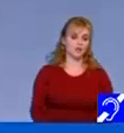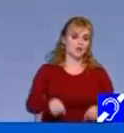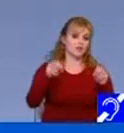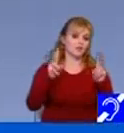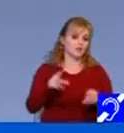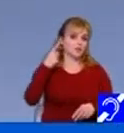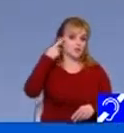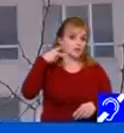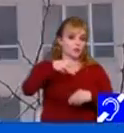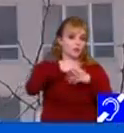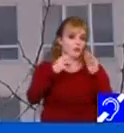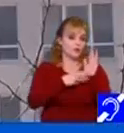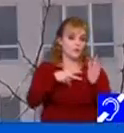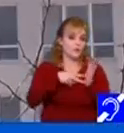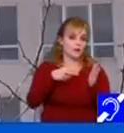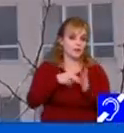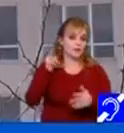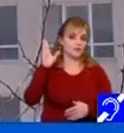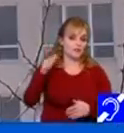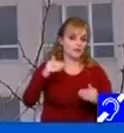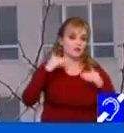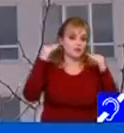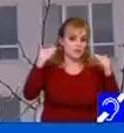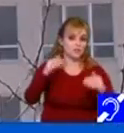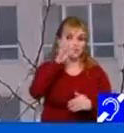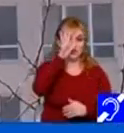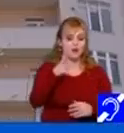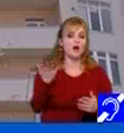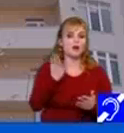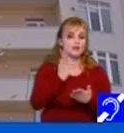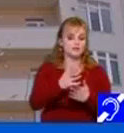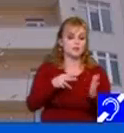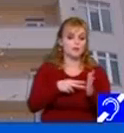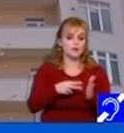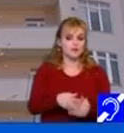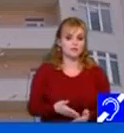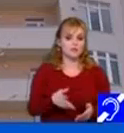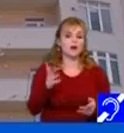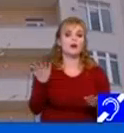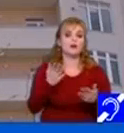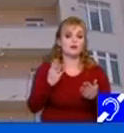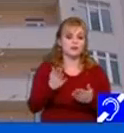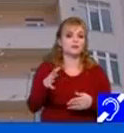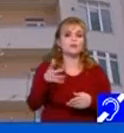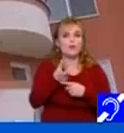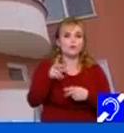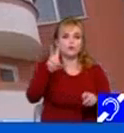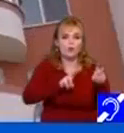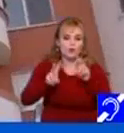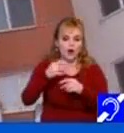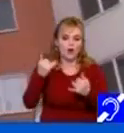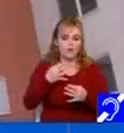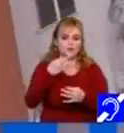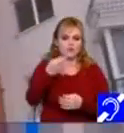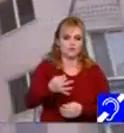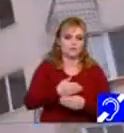Cred că în 2018 prețul apartamentelor noi va crește în Chișinău. Care sunt prețurile estimate și ce locuințe sunt la mare căutare, vă spunem